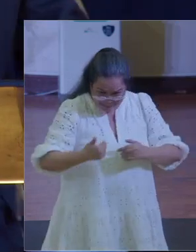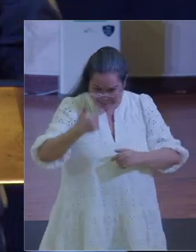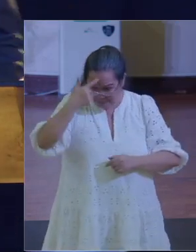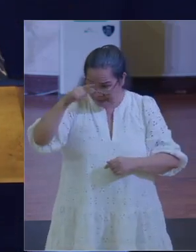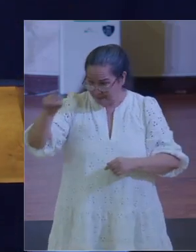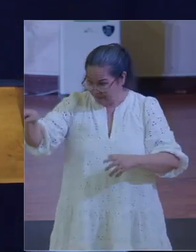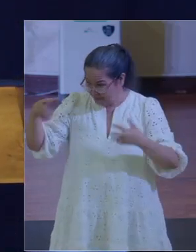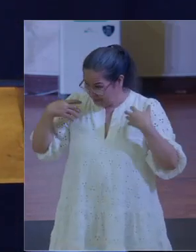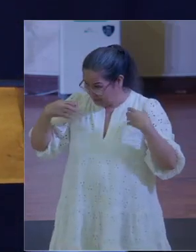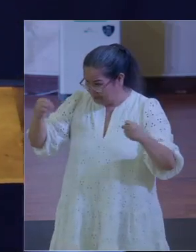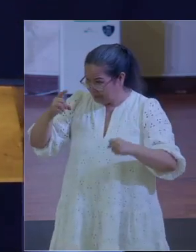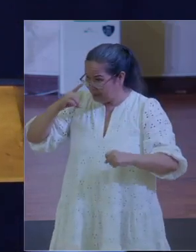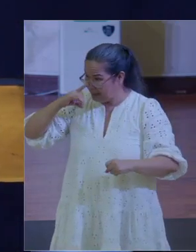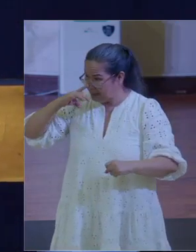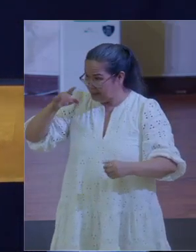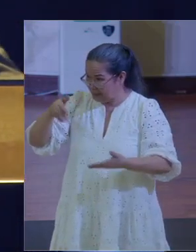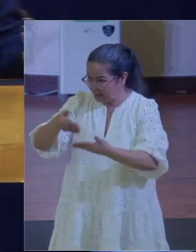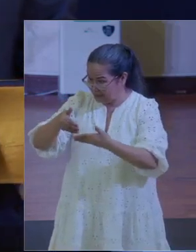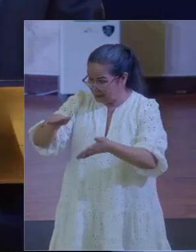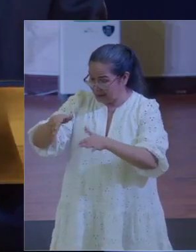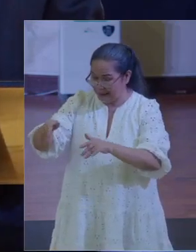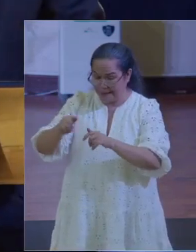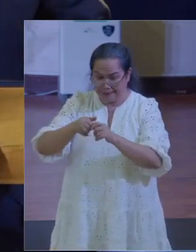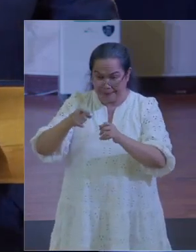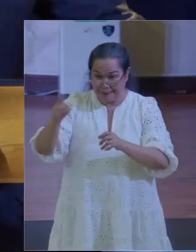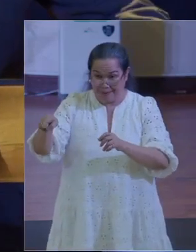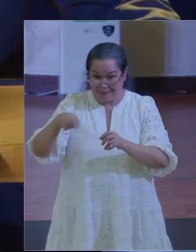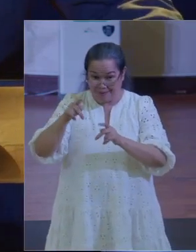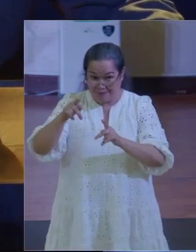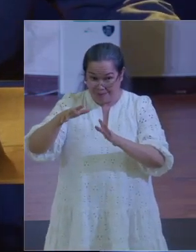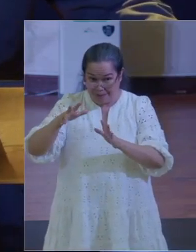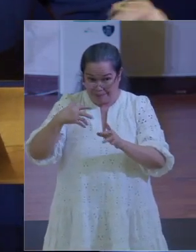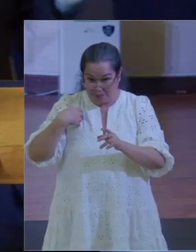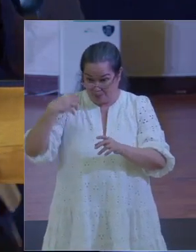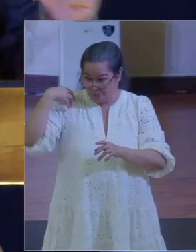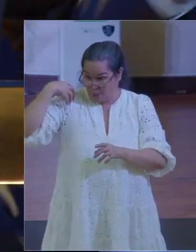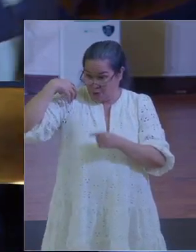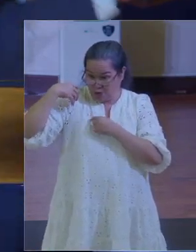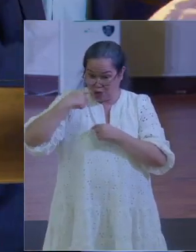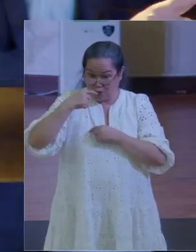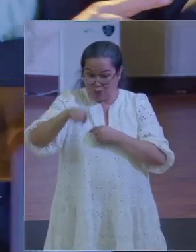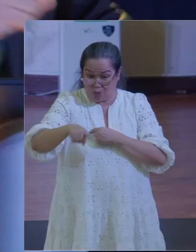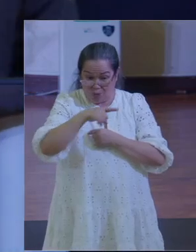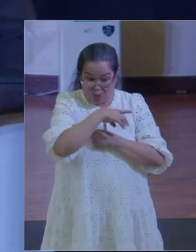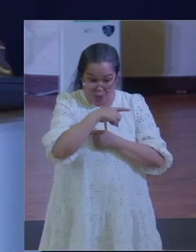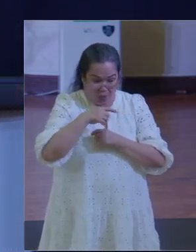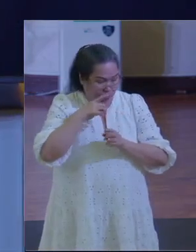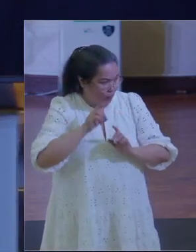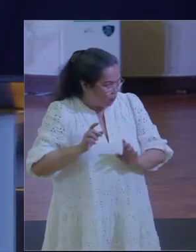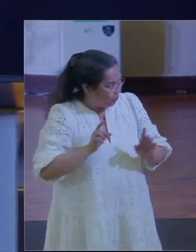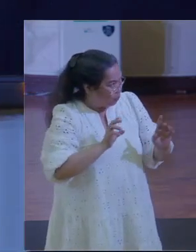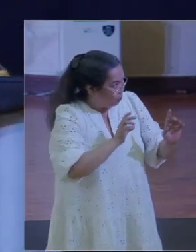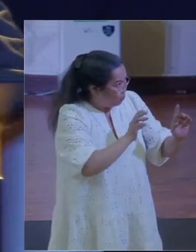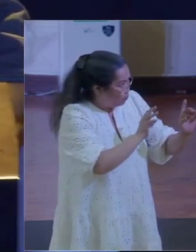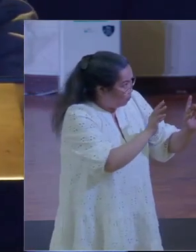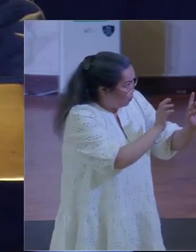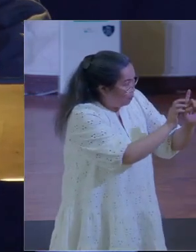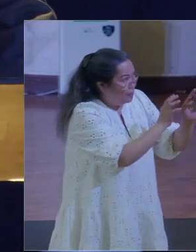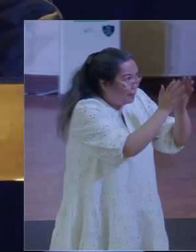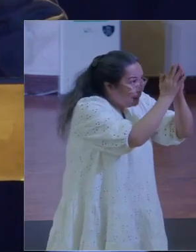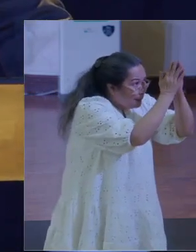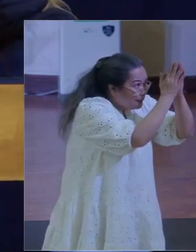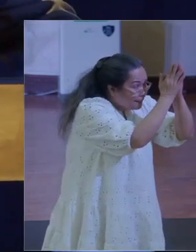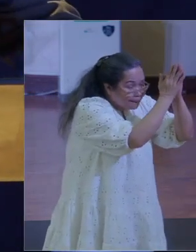pumunta sila kay Jesus, sila'y nagmakaawa kay Jesus in behalf of the centurion. Tingnan niyo yung sinabi gano'n. Sabi nga